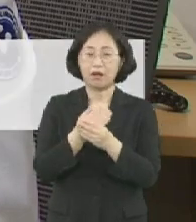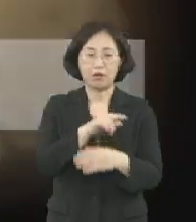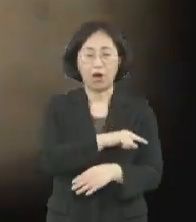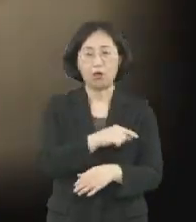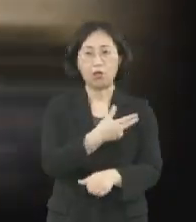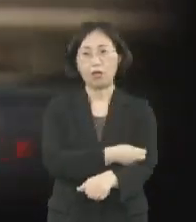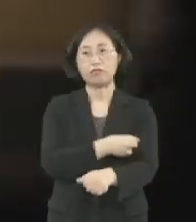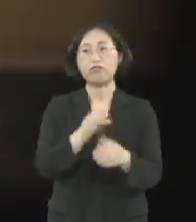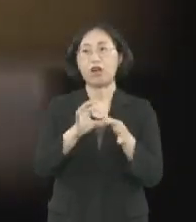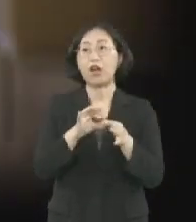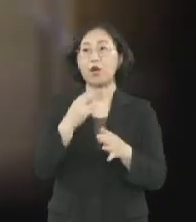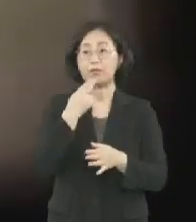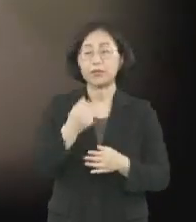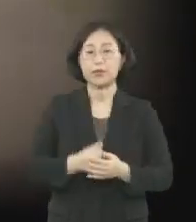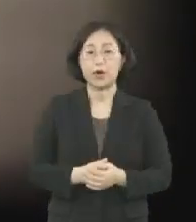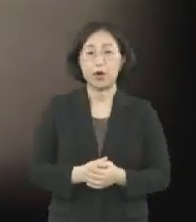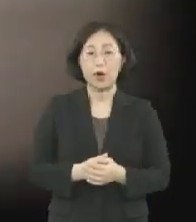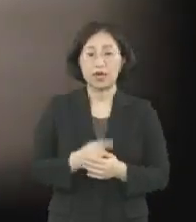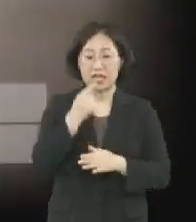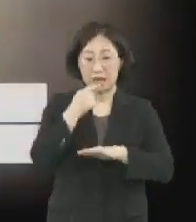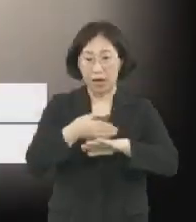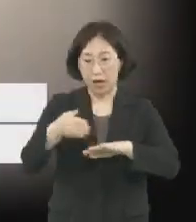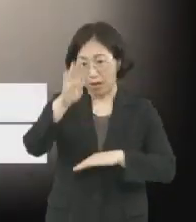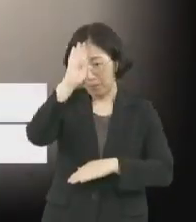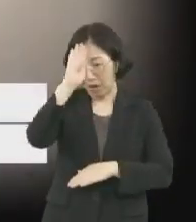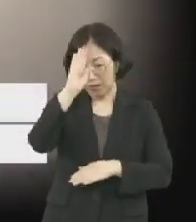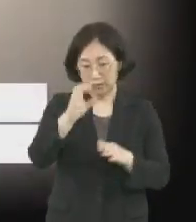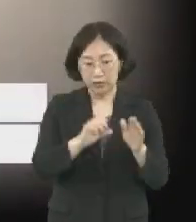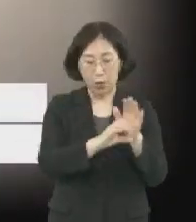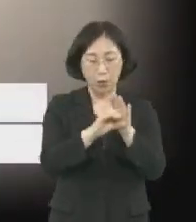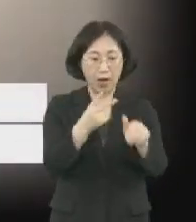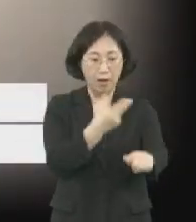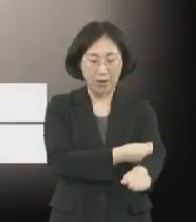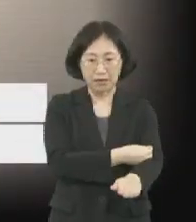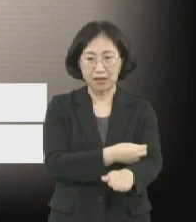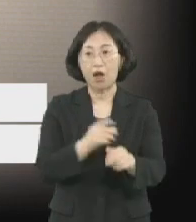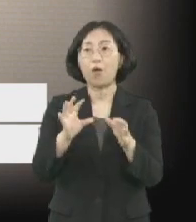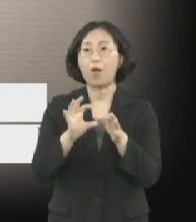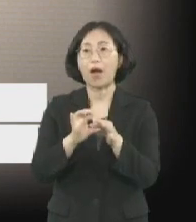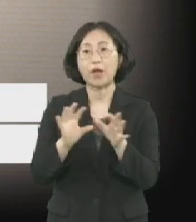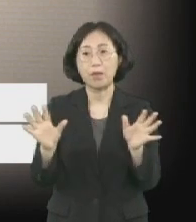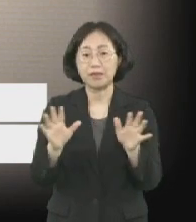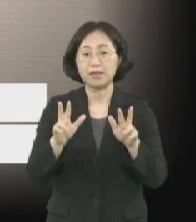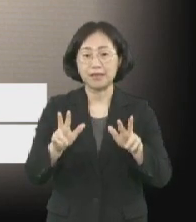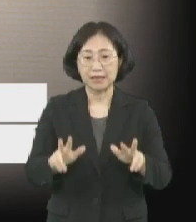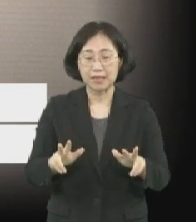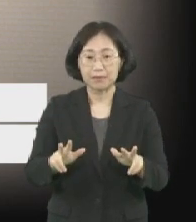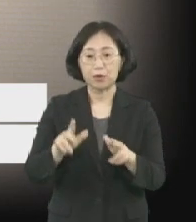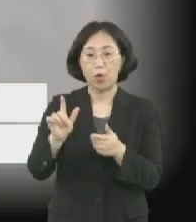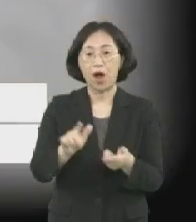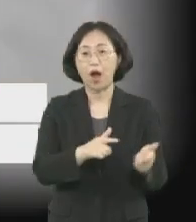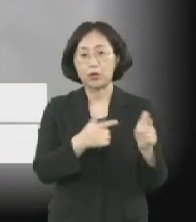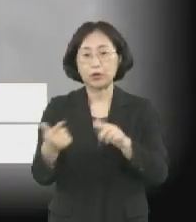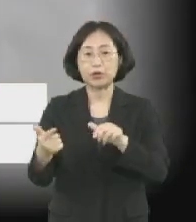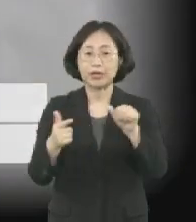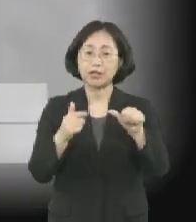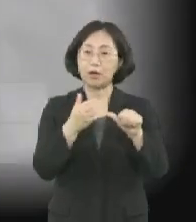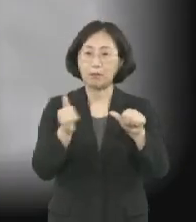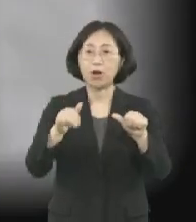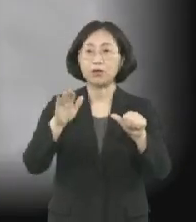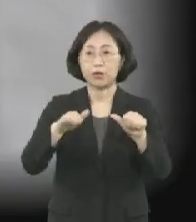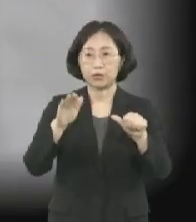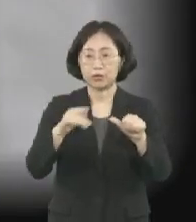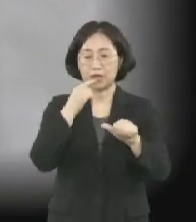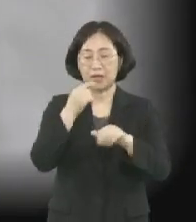않습니다. 급성 골수성 백혈병은 코로나 백신 접종과 관계없이 지금도 하루 5명